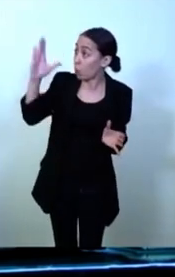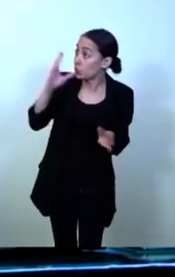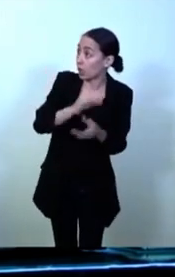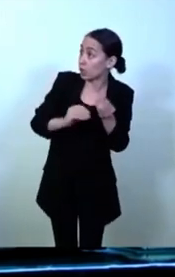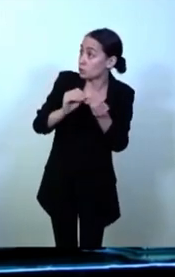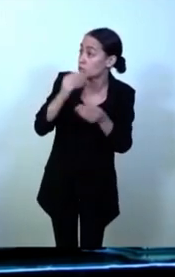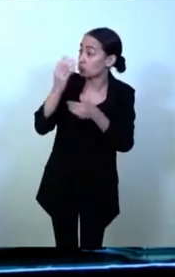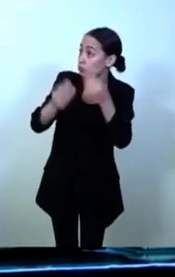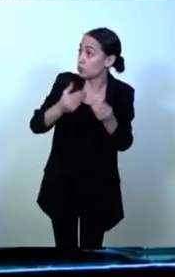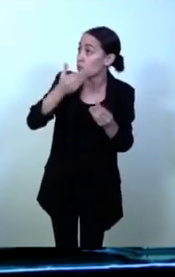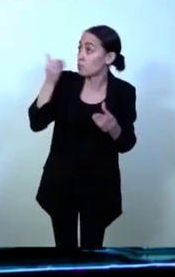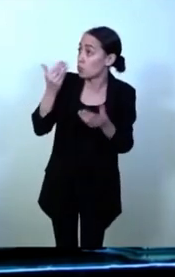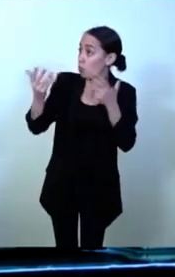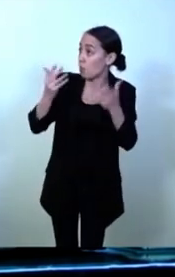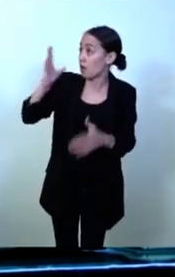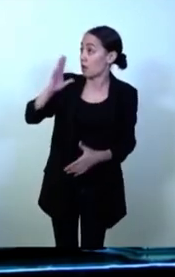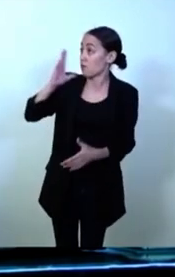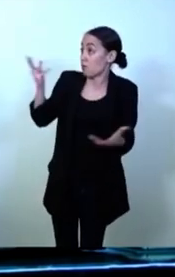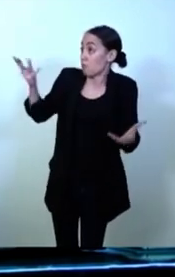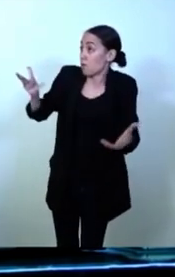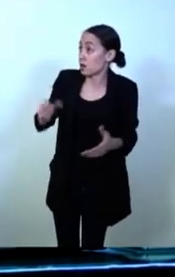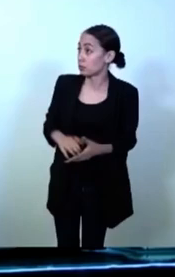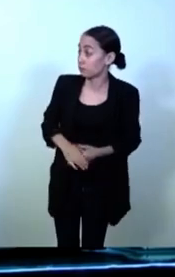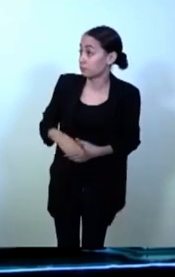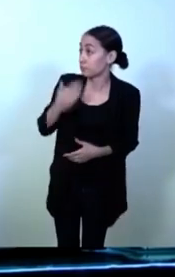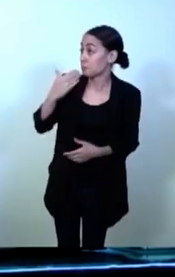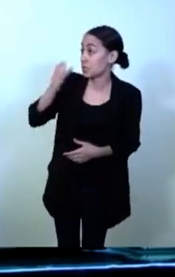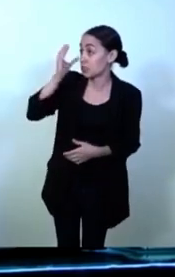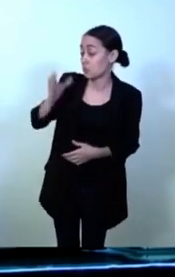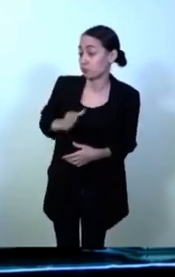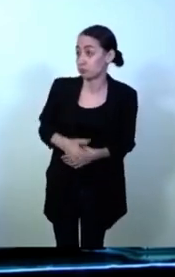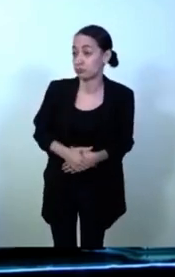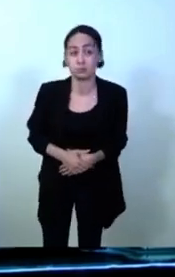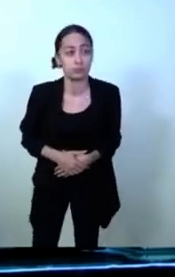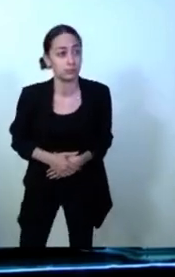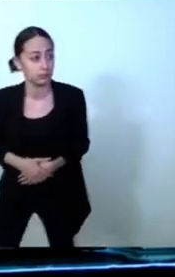que vos prédécesseurs? Merci de votre attention. Merci Madame Mourou.